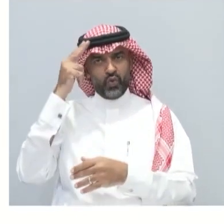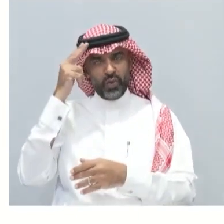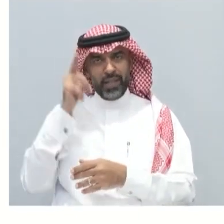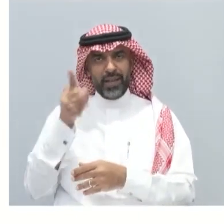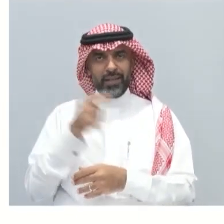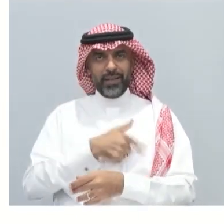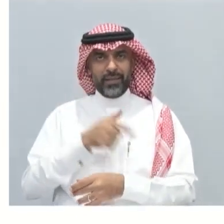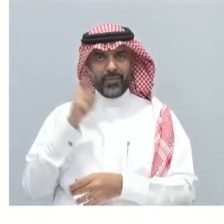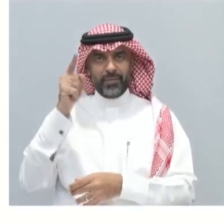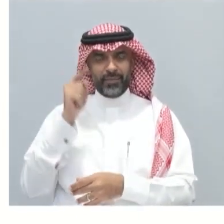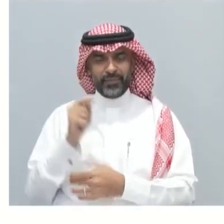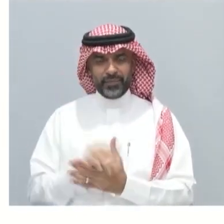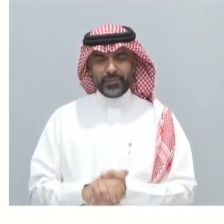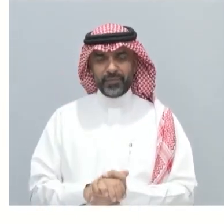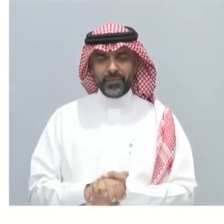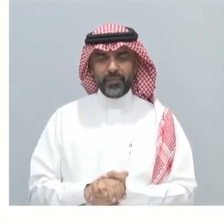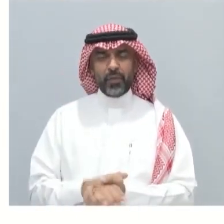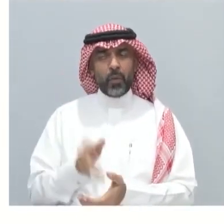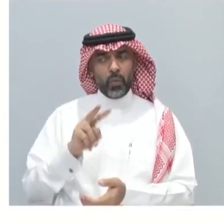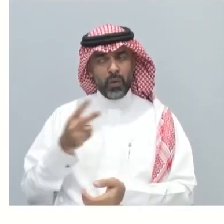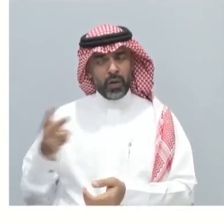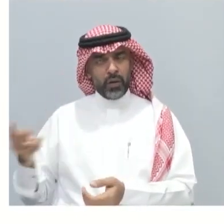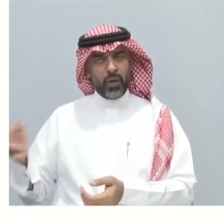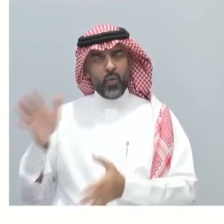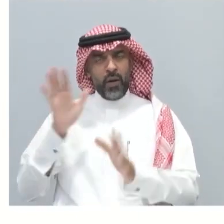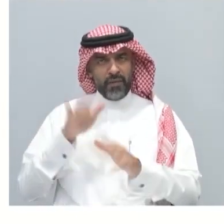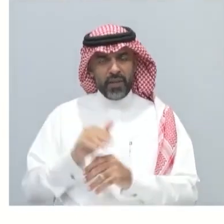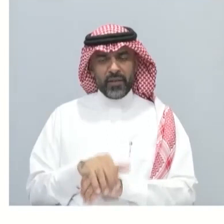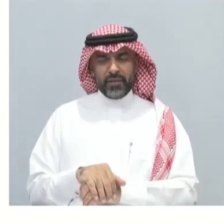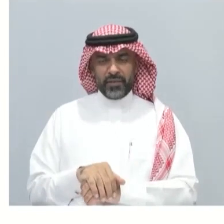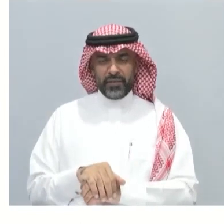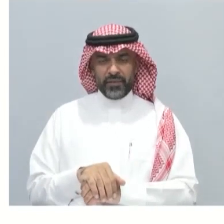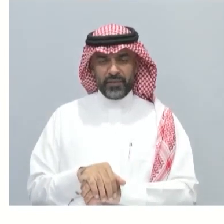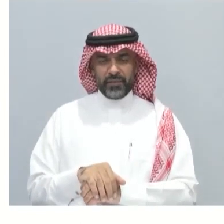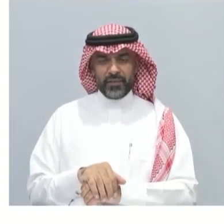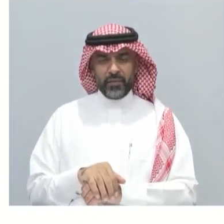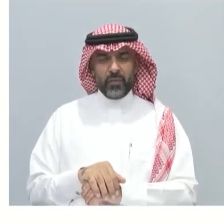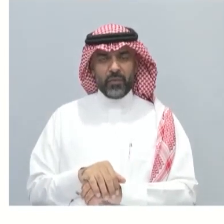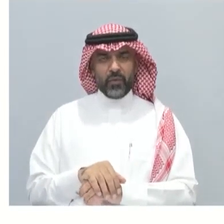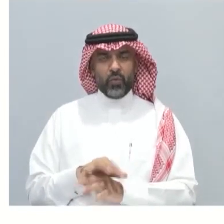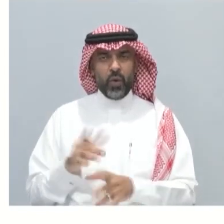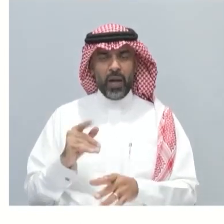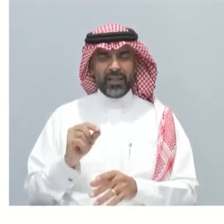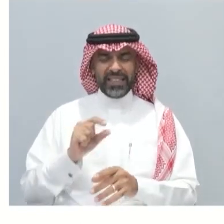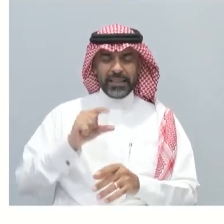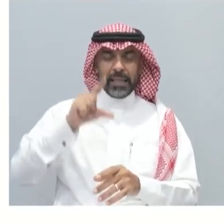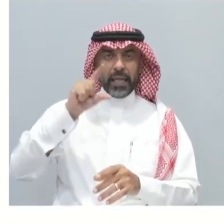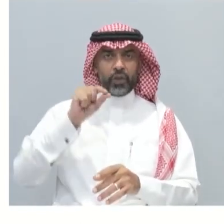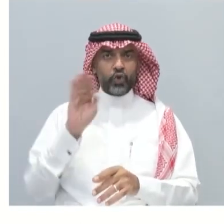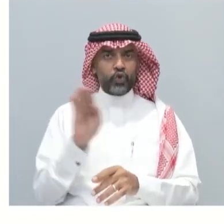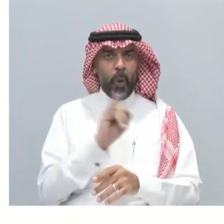السعوديه وغيرها من الانواع المختلفه من العقارب وتختلف درجه سميه